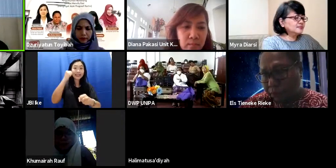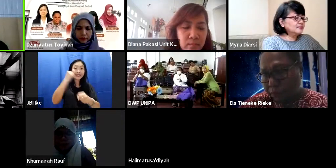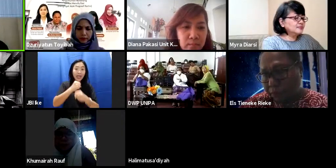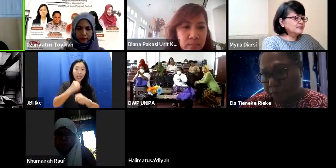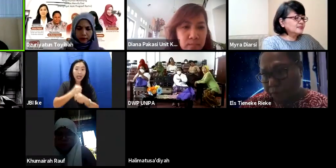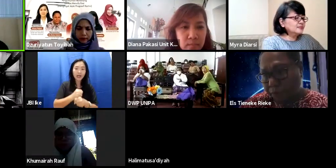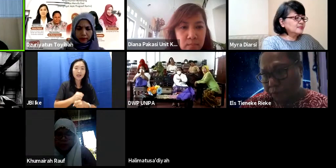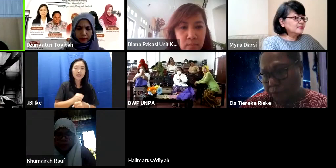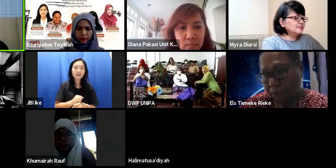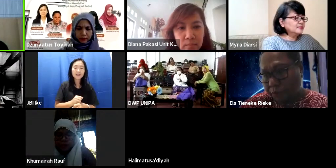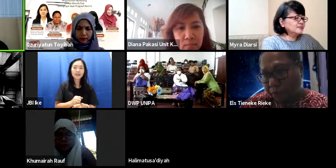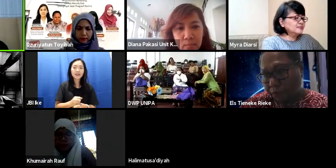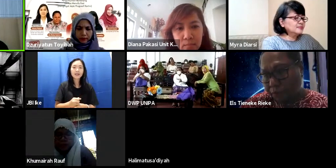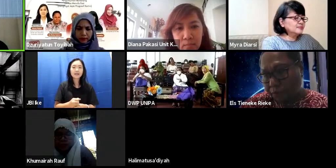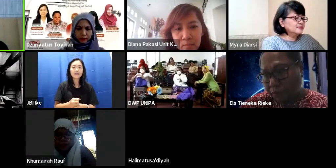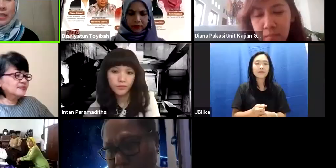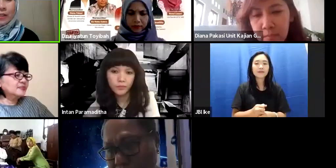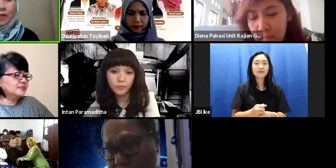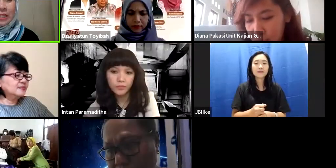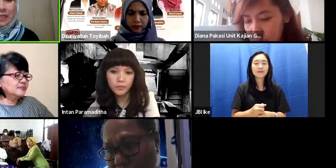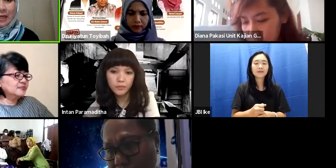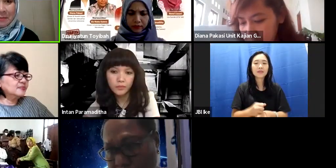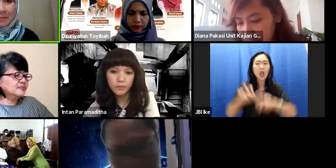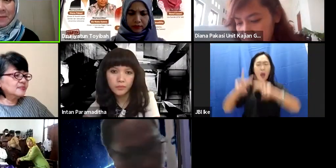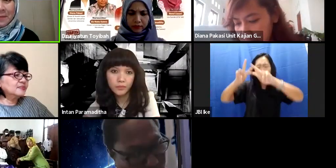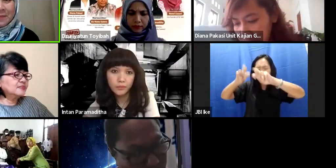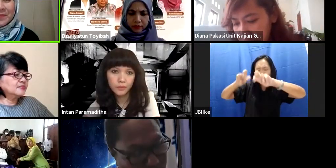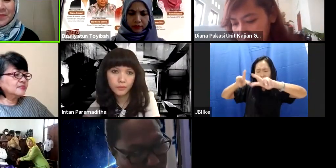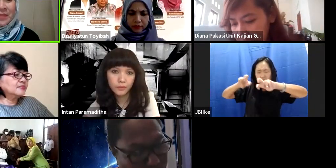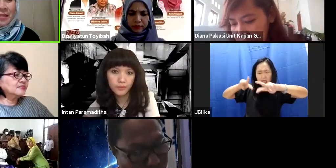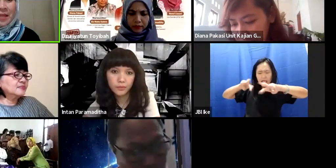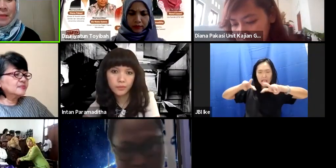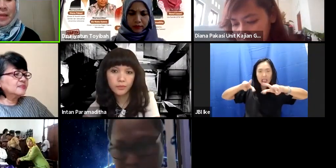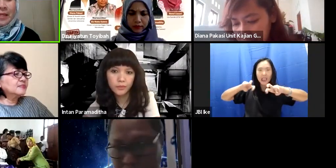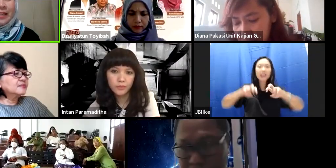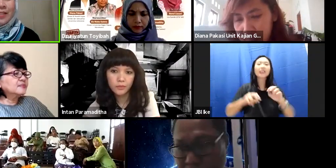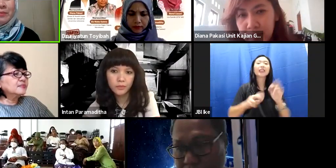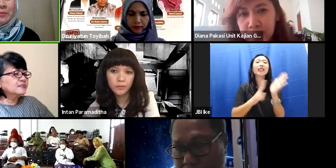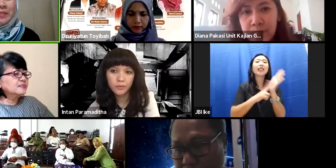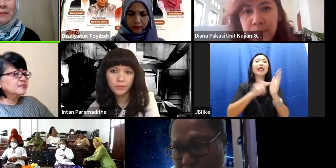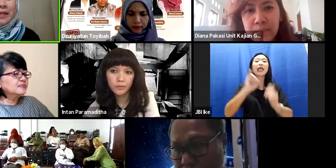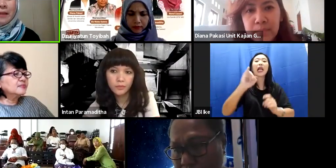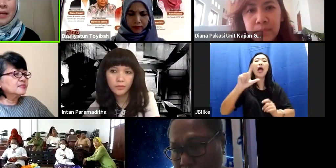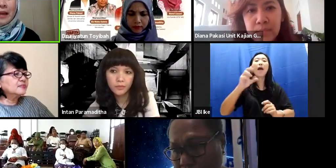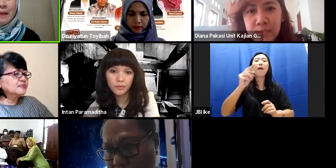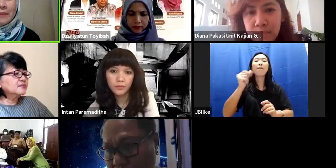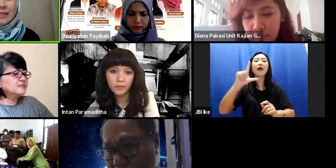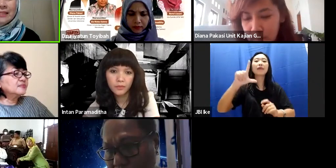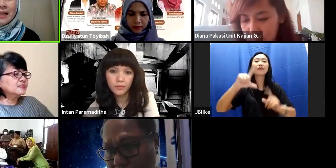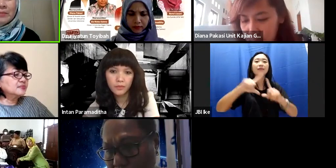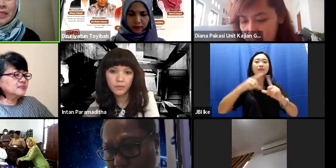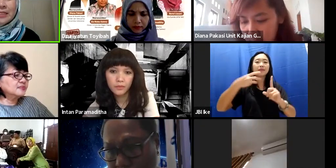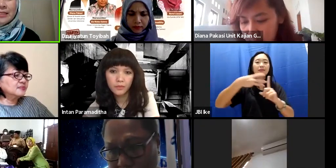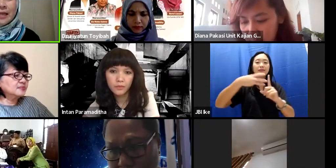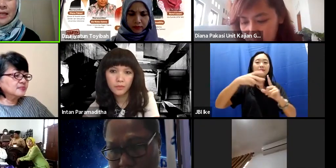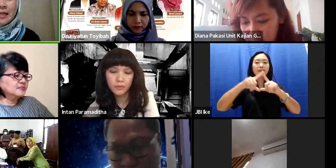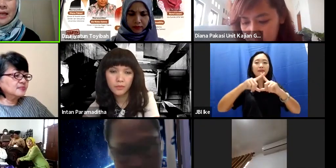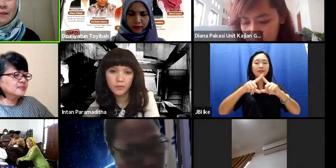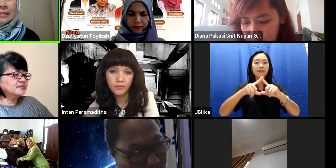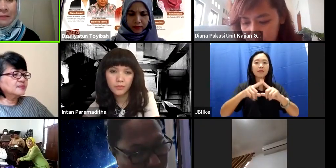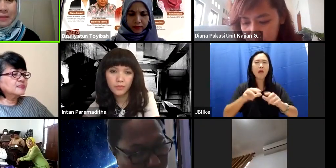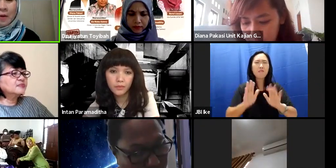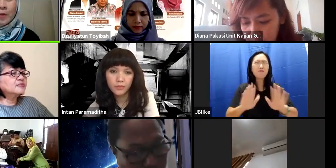gender spesialis dan juga peneliti untuk sektor nirlaba. Mbak Diana juga memiliki banyak pengalaman dalam